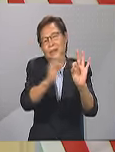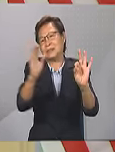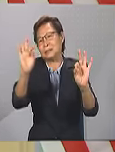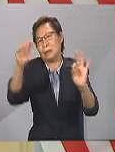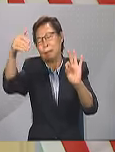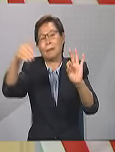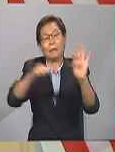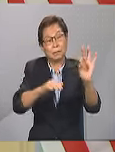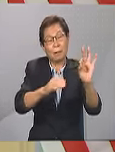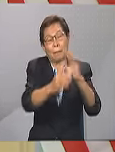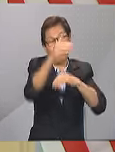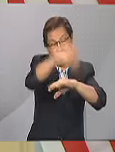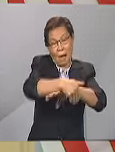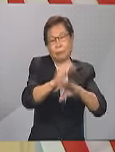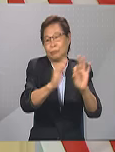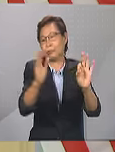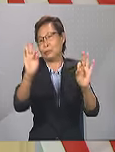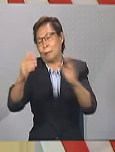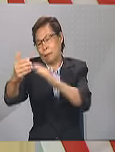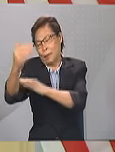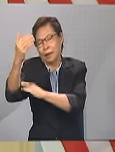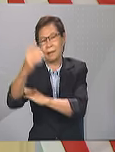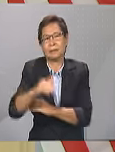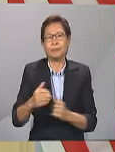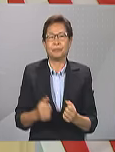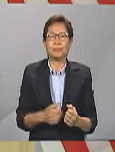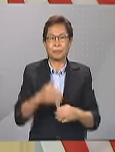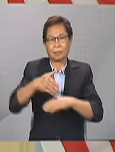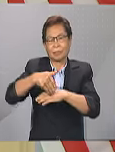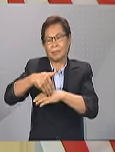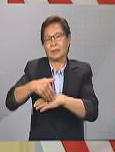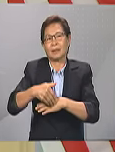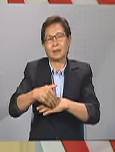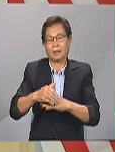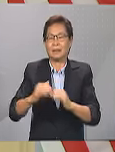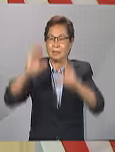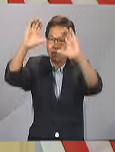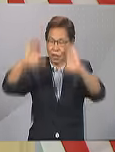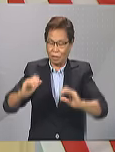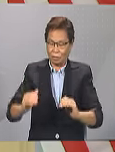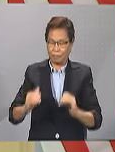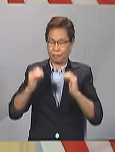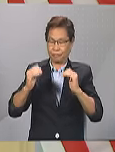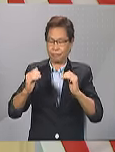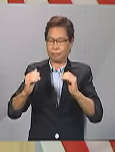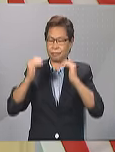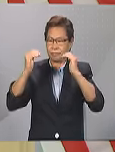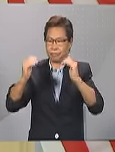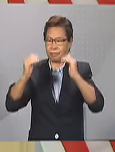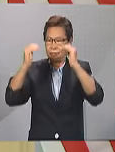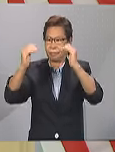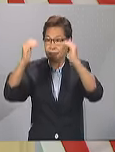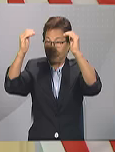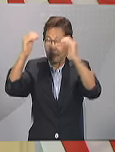hanya melibatkan tokoh pergerakan adalah secara berperingkat perangkat dan ini